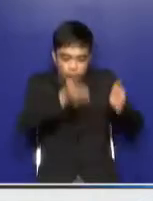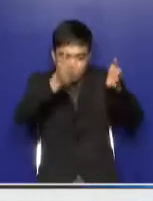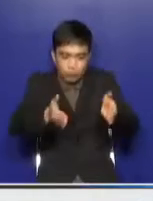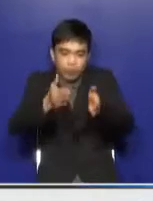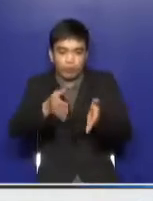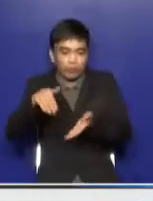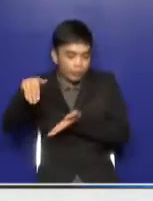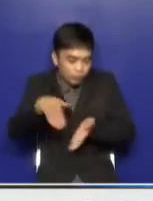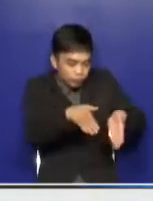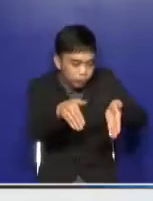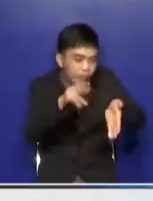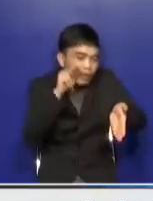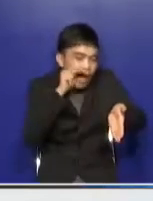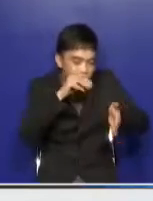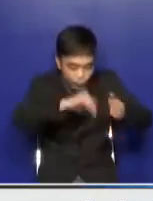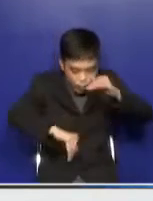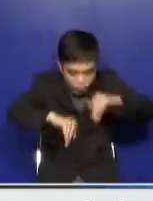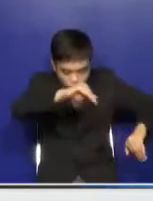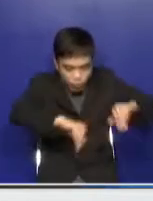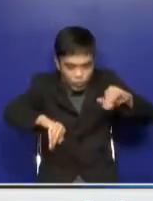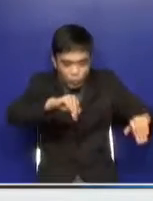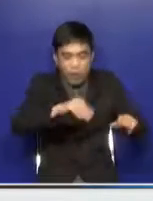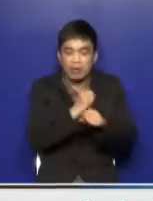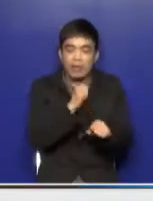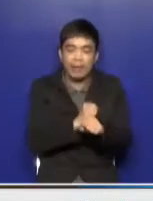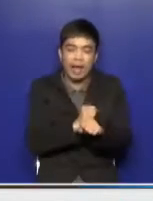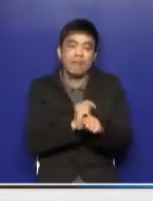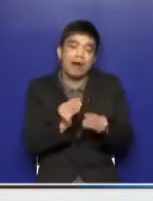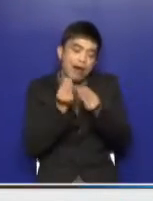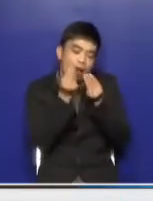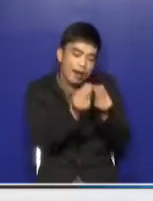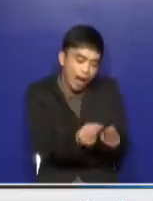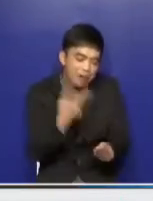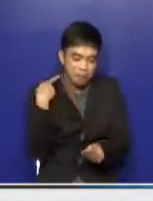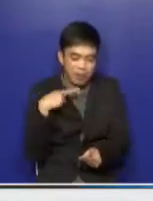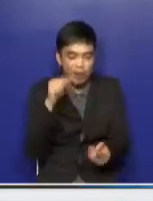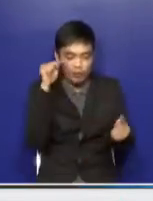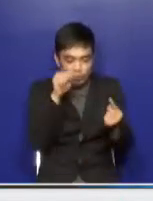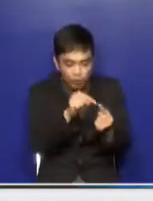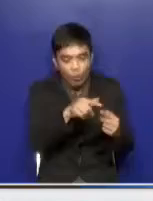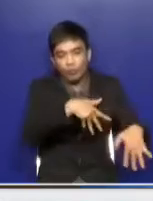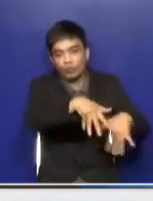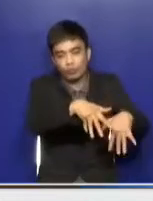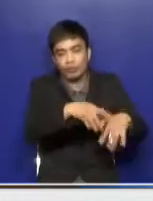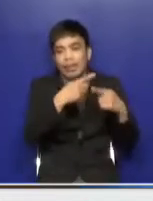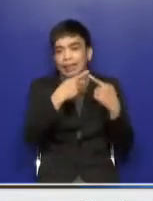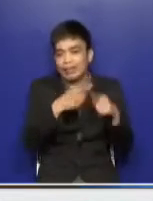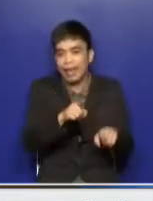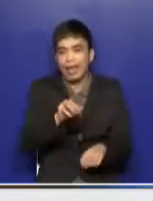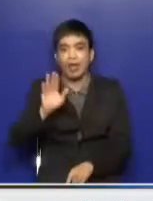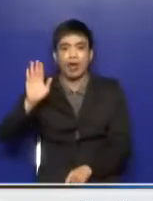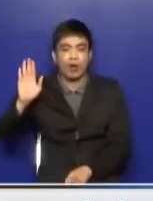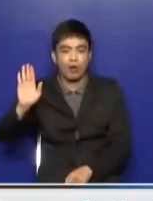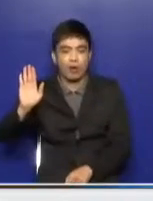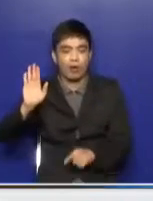องหลายๆอย่างที่ทำไปด้วยความหวังดีและให้เป็นประโยชน์กับชาวบ้านแต่การทำงานบ